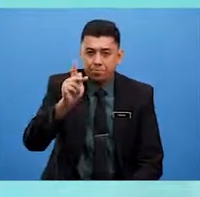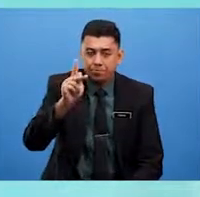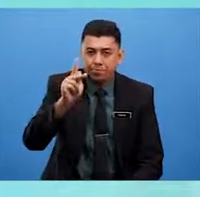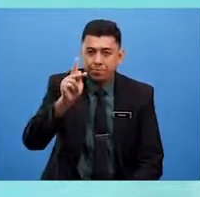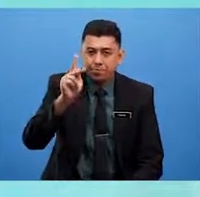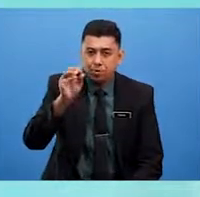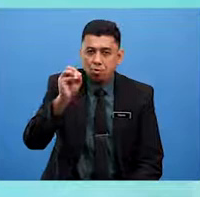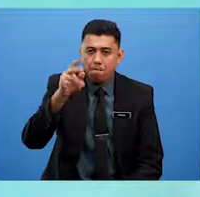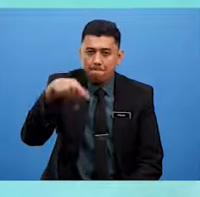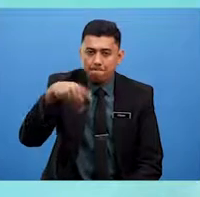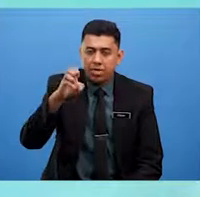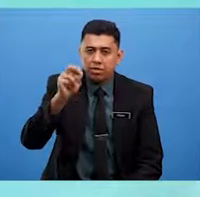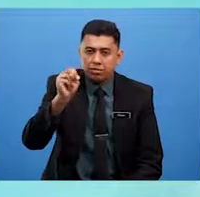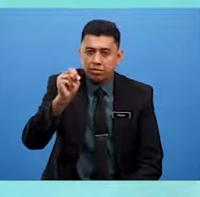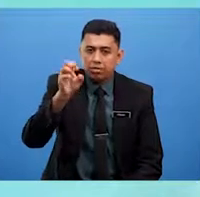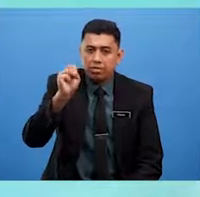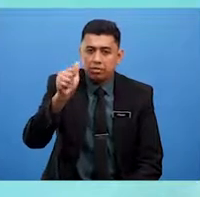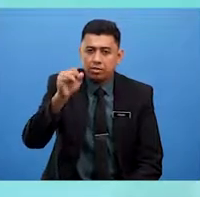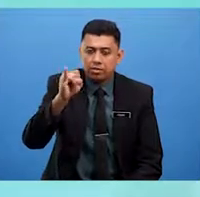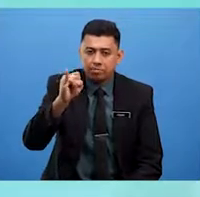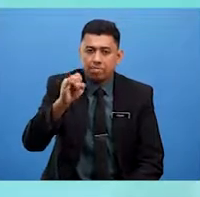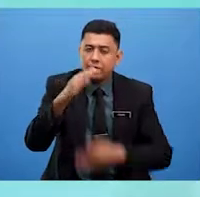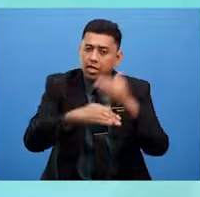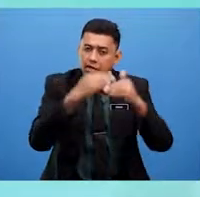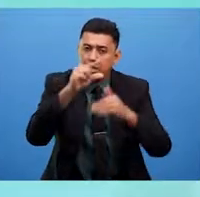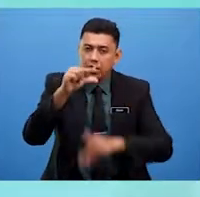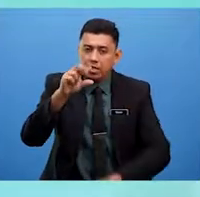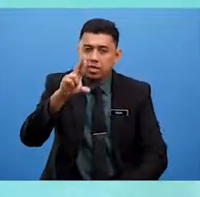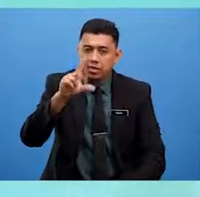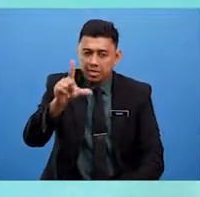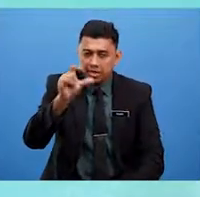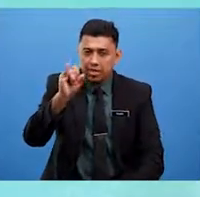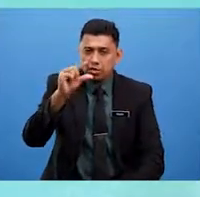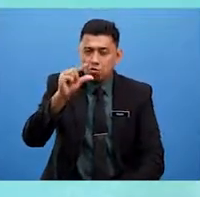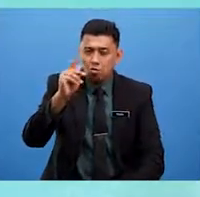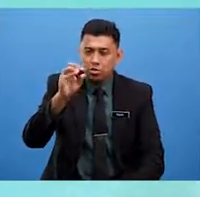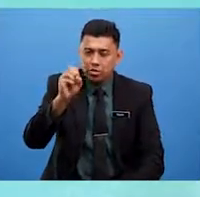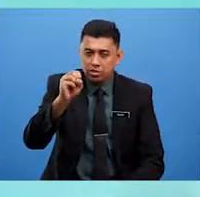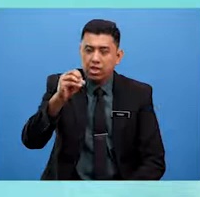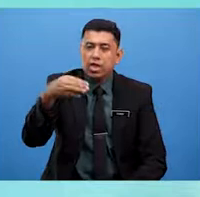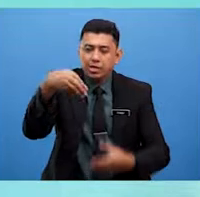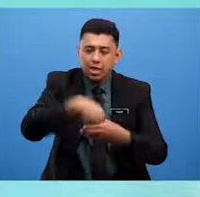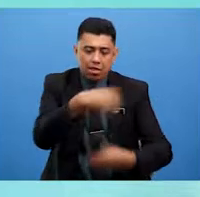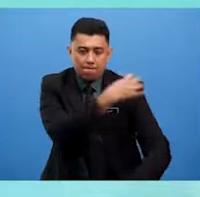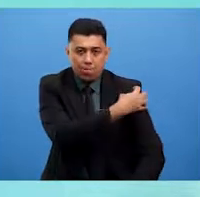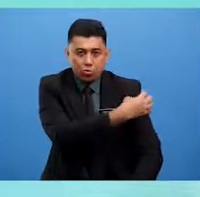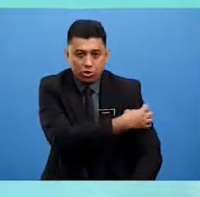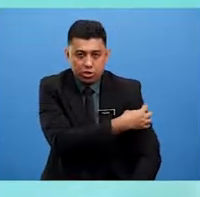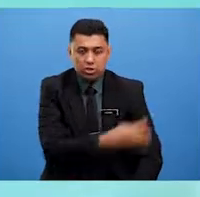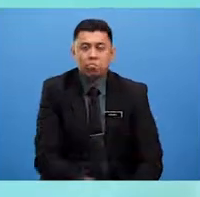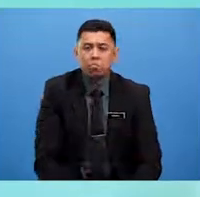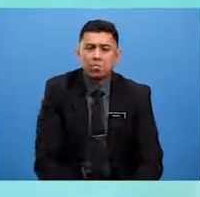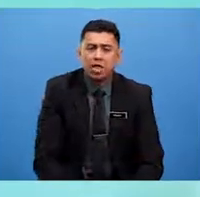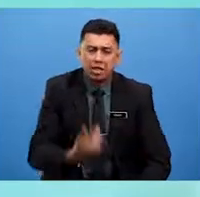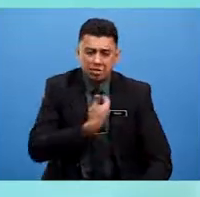Superkompensasi ialah tumpuan kepada peningkatan glikogen dalam otot hasil daripada pemulihan dari kelesuan